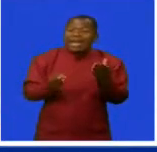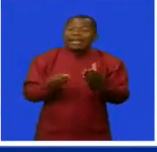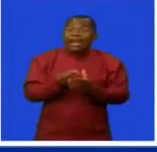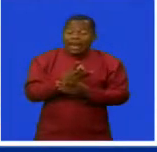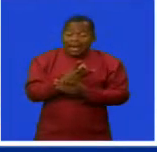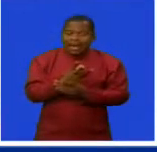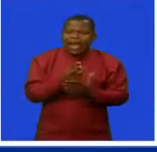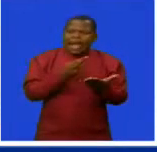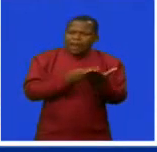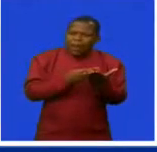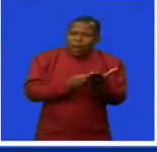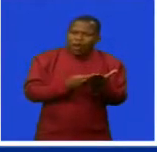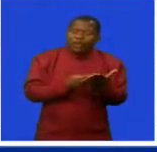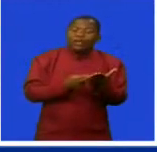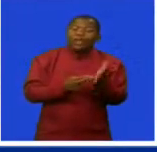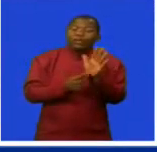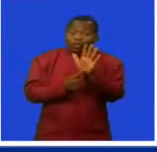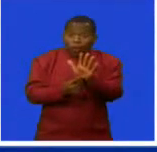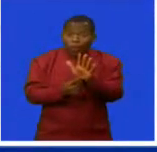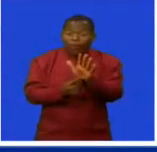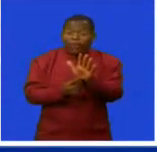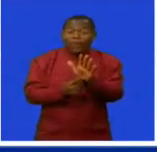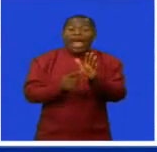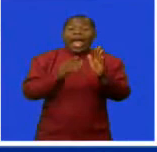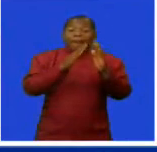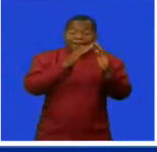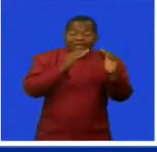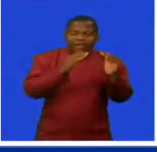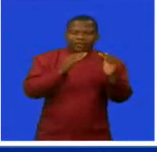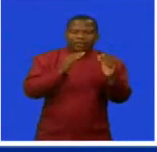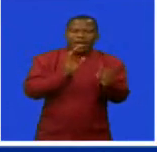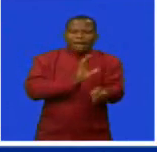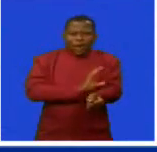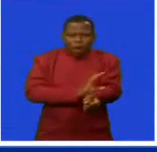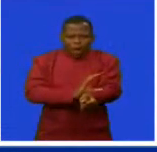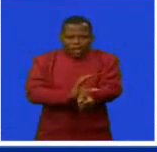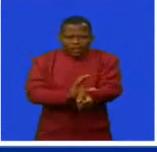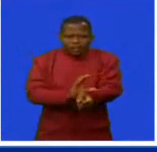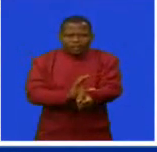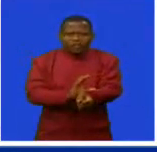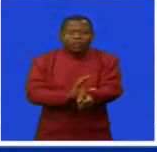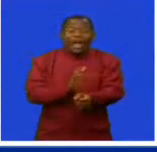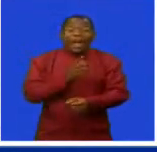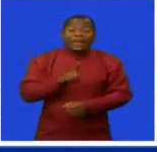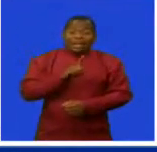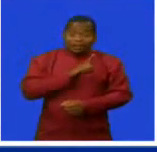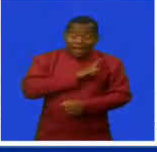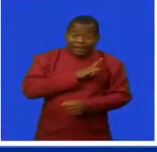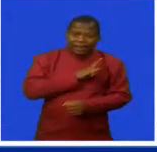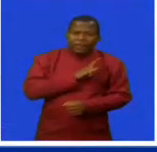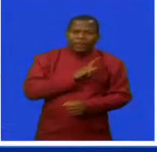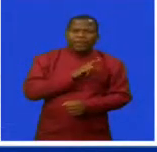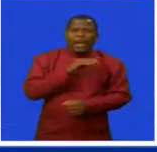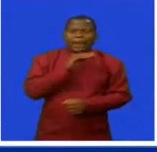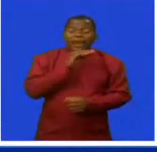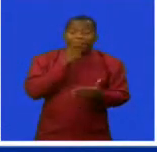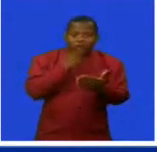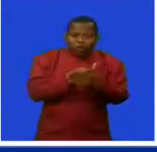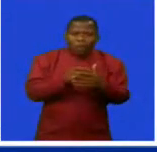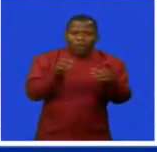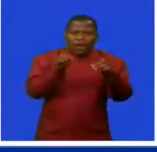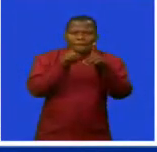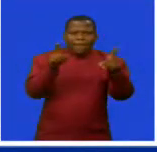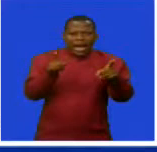litiko selithengele emakolishi onke nebahloli bongcondvomshini ema-laptops kucinisekisa